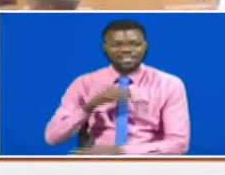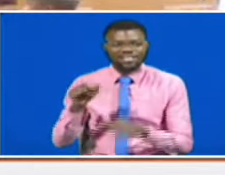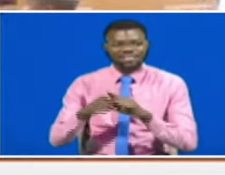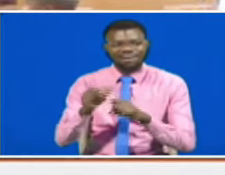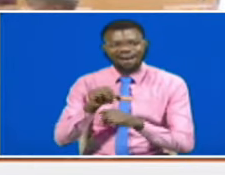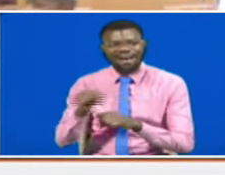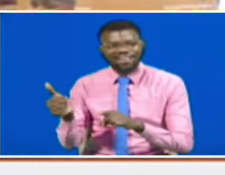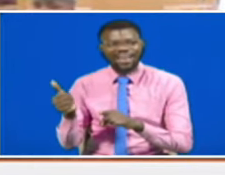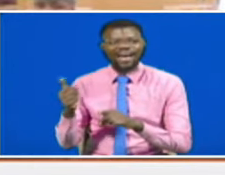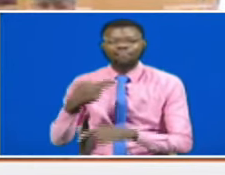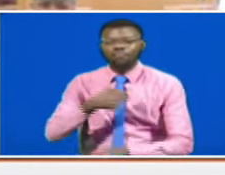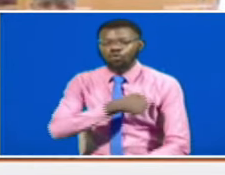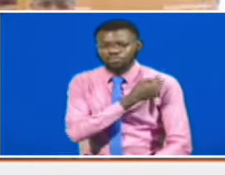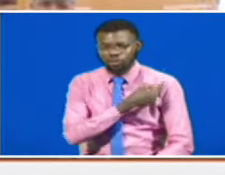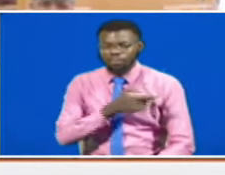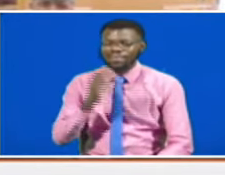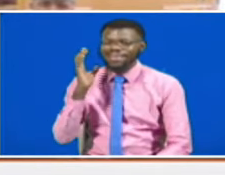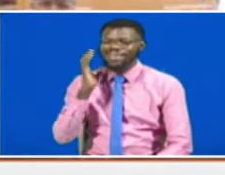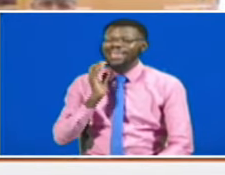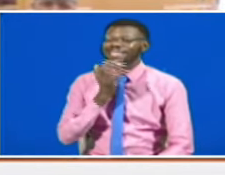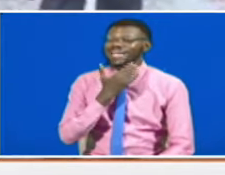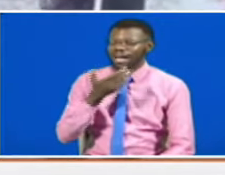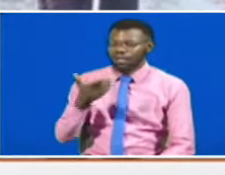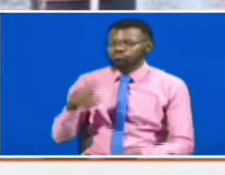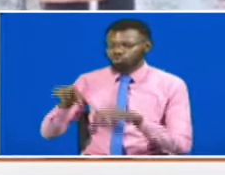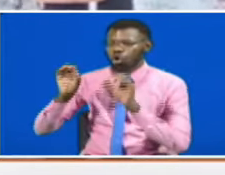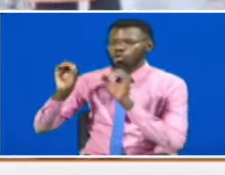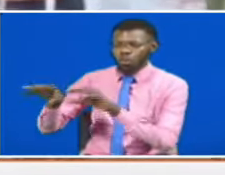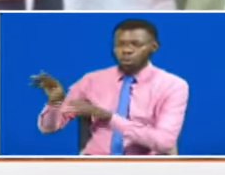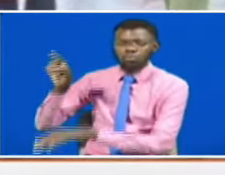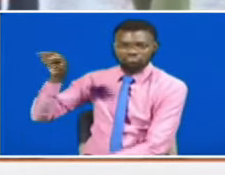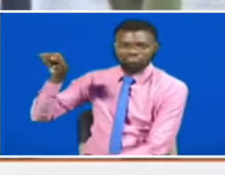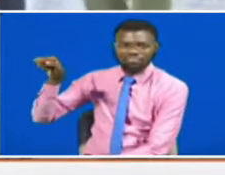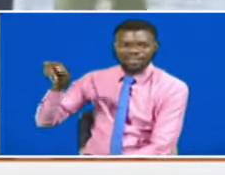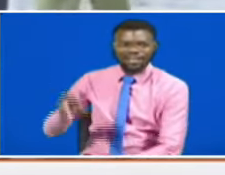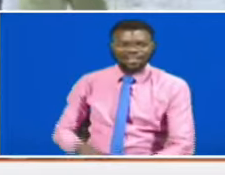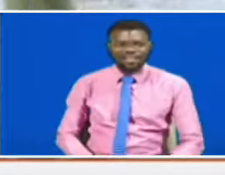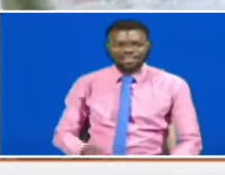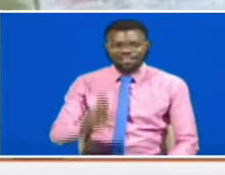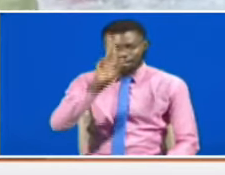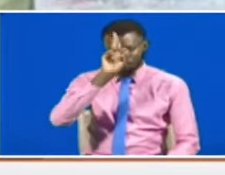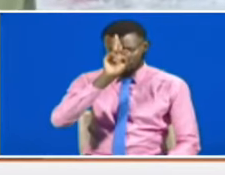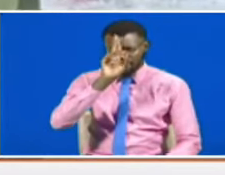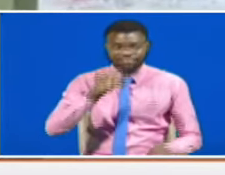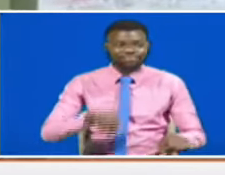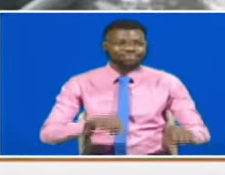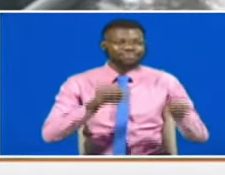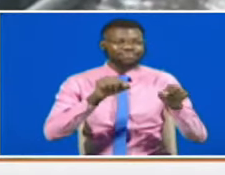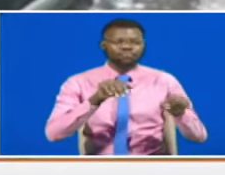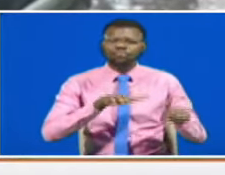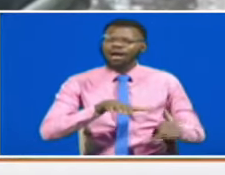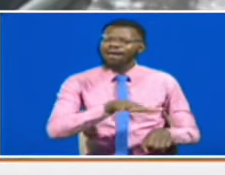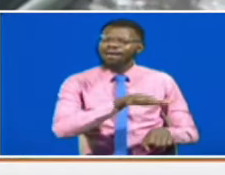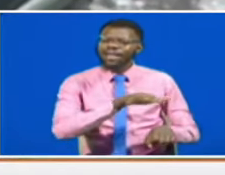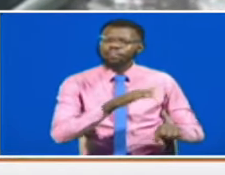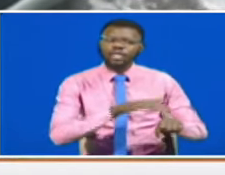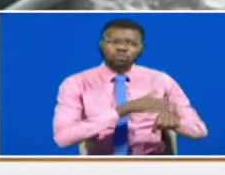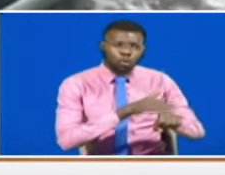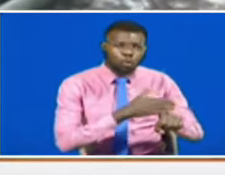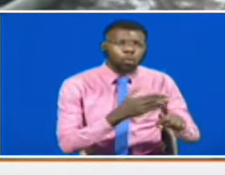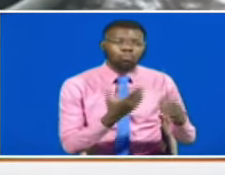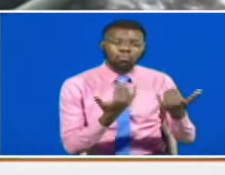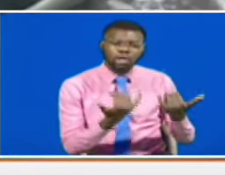katika hospitali ya Kenyatta National Hospital. Kamanda wa polisi wa Kikuyu Ronald Kirui ameongoza operesheni hii